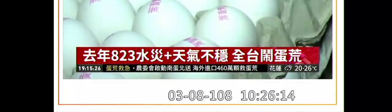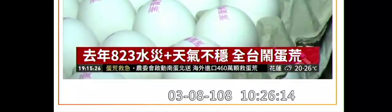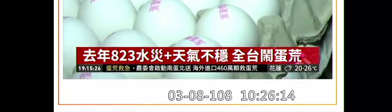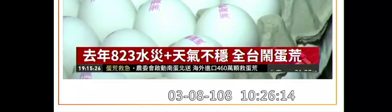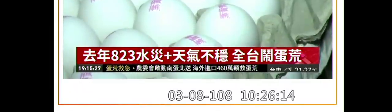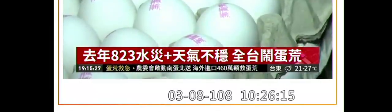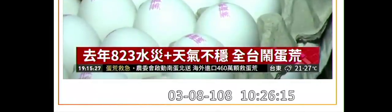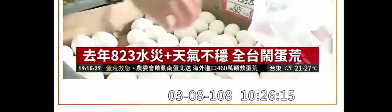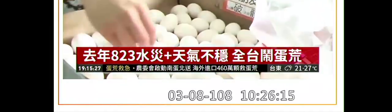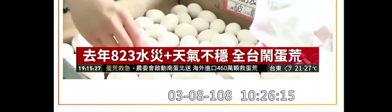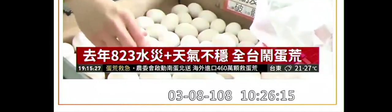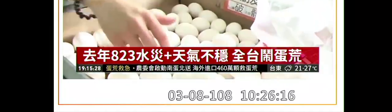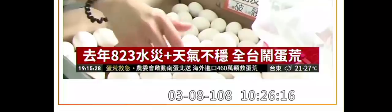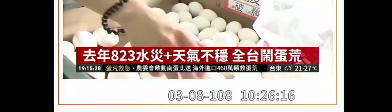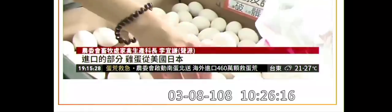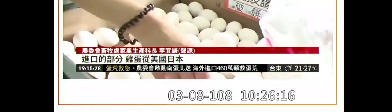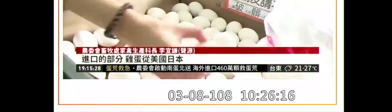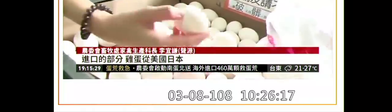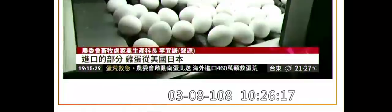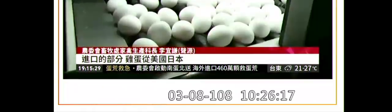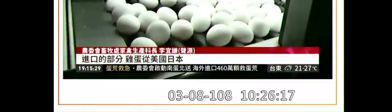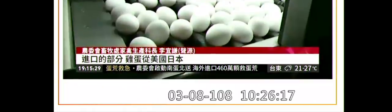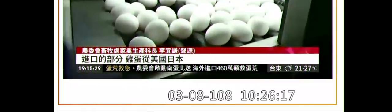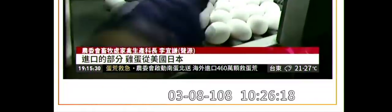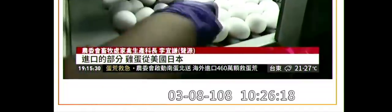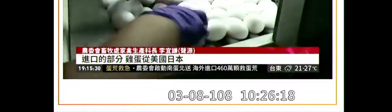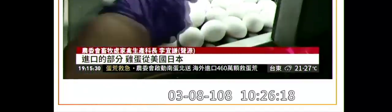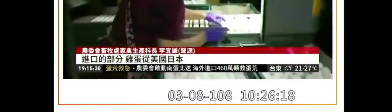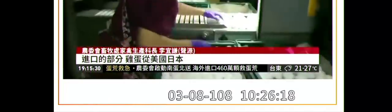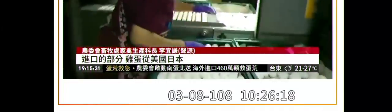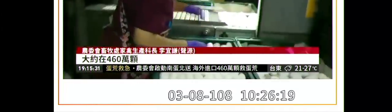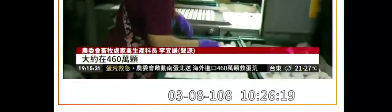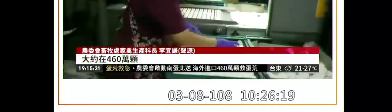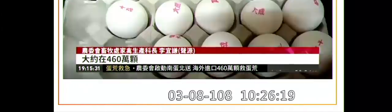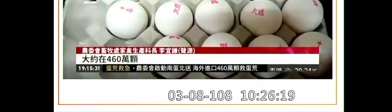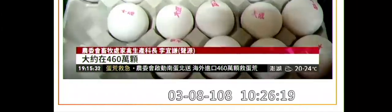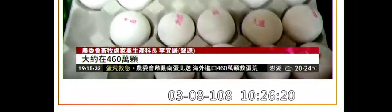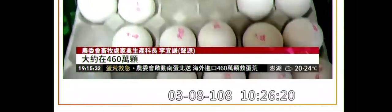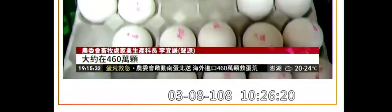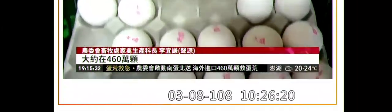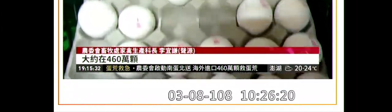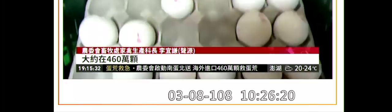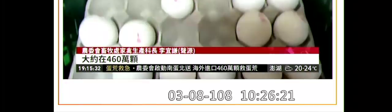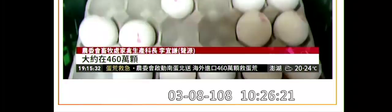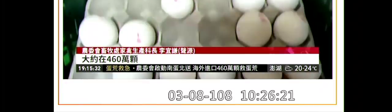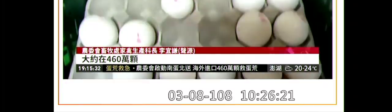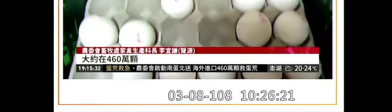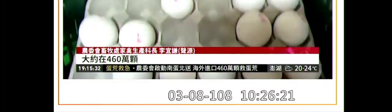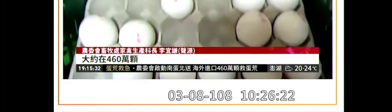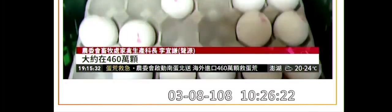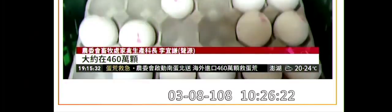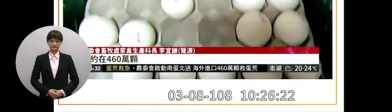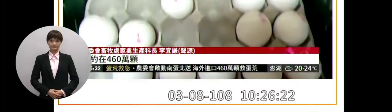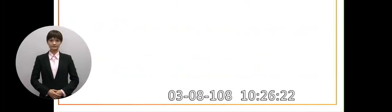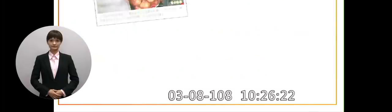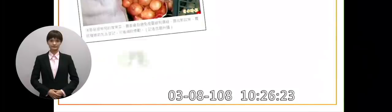不到蛋，得依赖进口。 进口一部分的鸡蛋啊，从美国、日本，数量大约在460万颗。